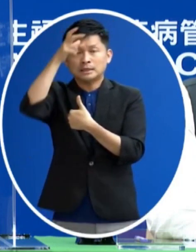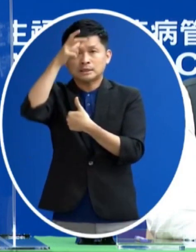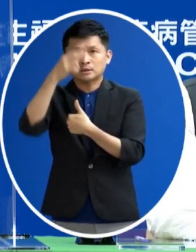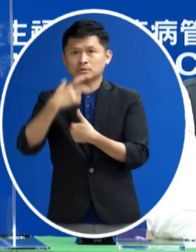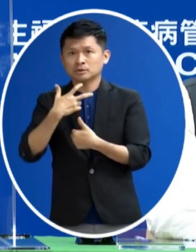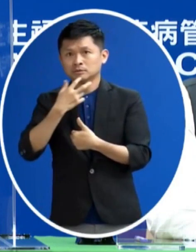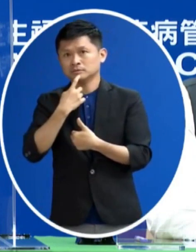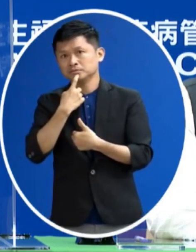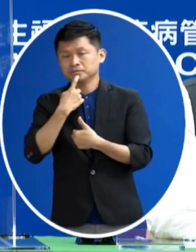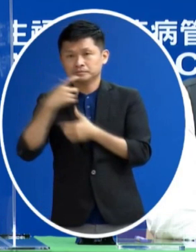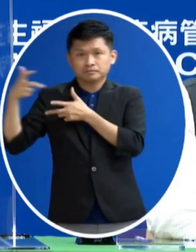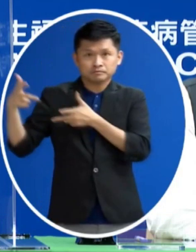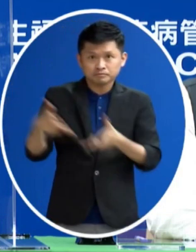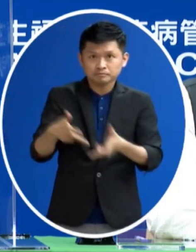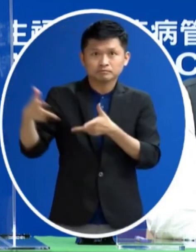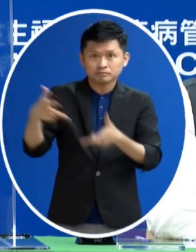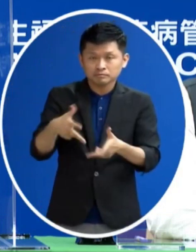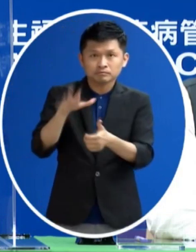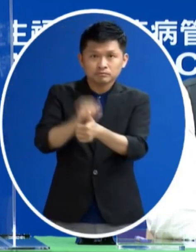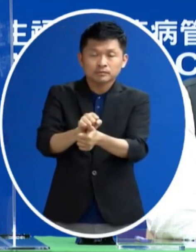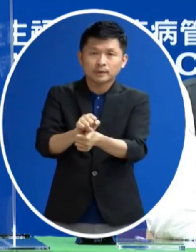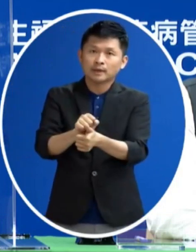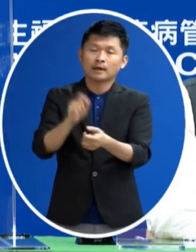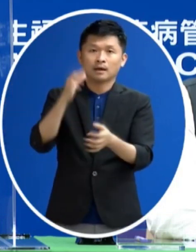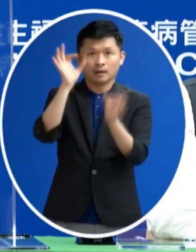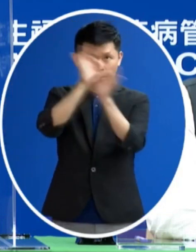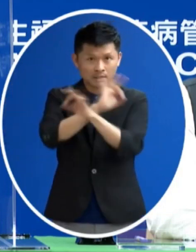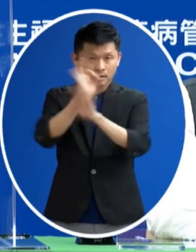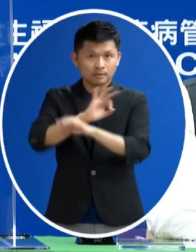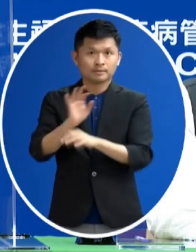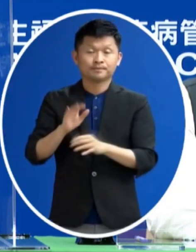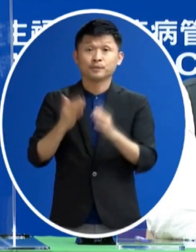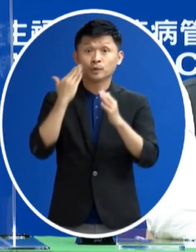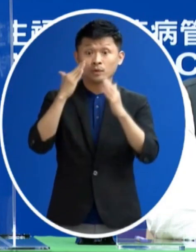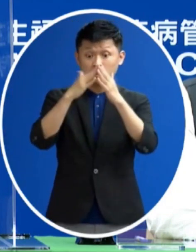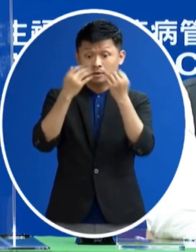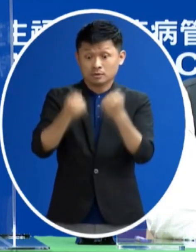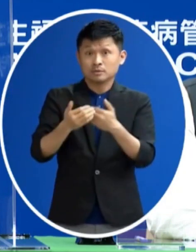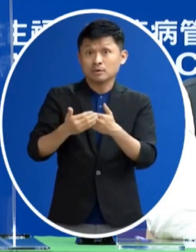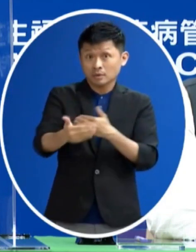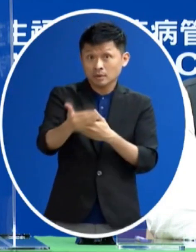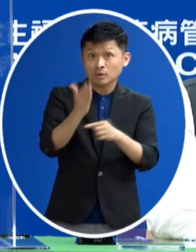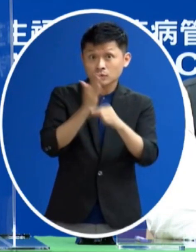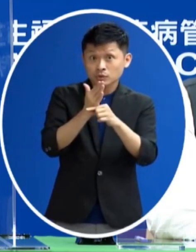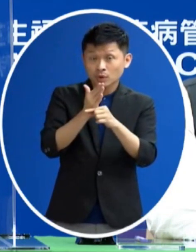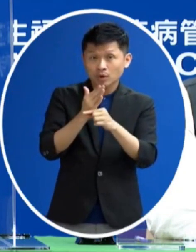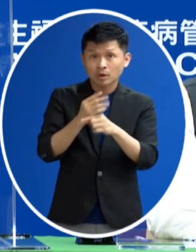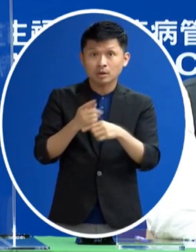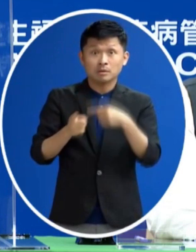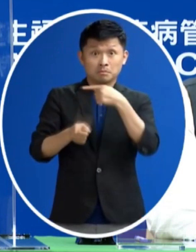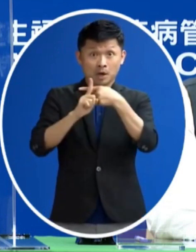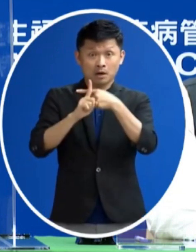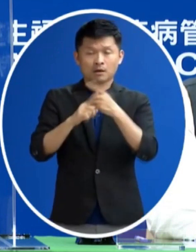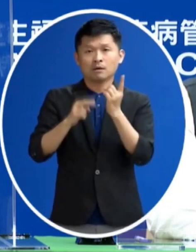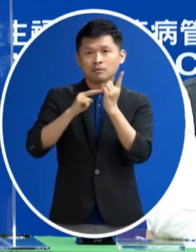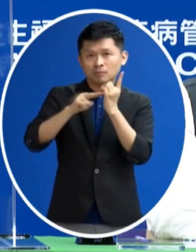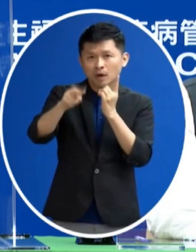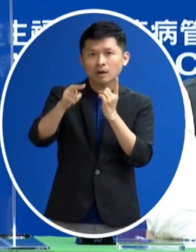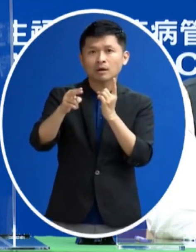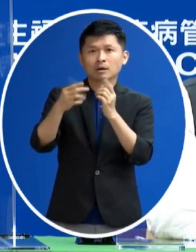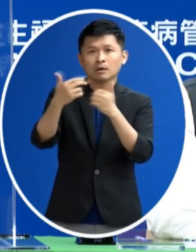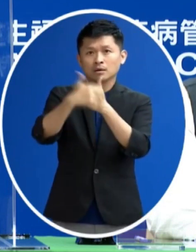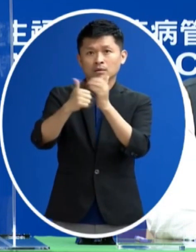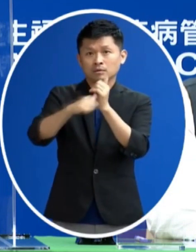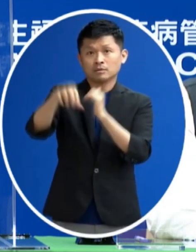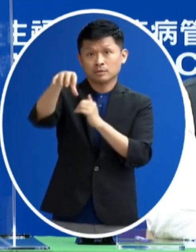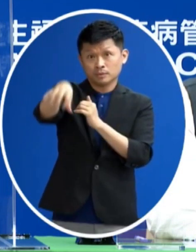命，啊，哦，所以就拜托哈，哦，如果在居隔中的人，就一定要通知卫生局，告知你现在是居隔